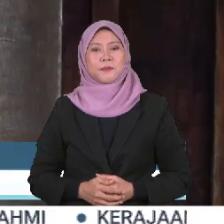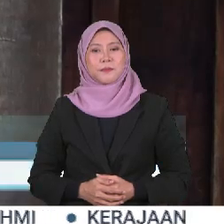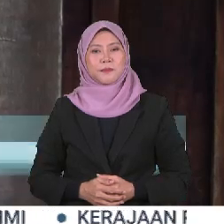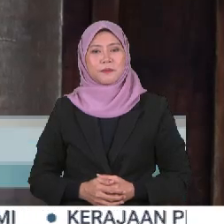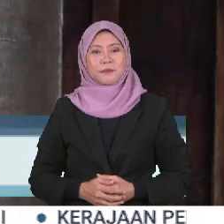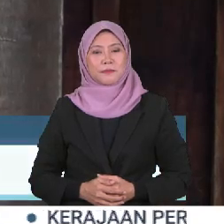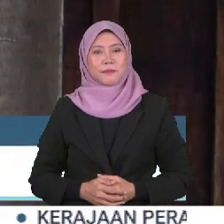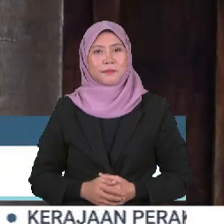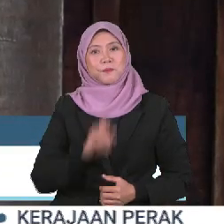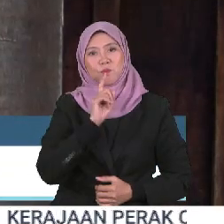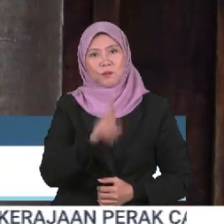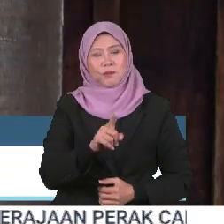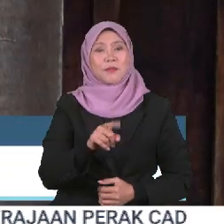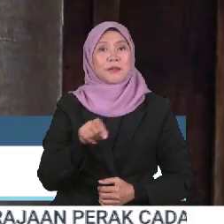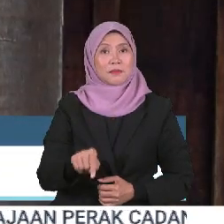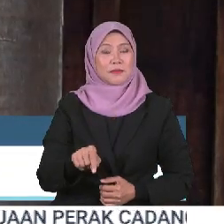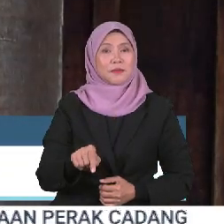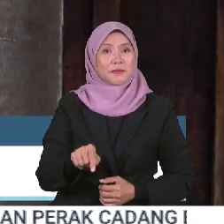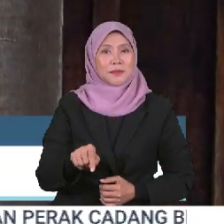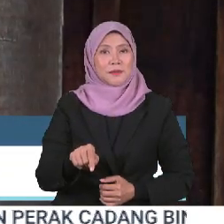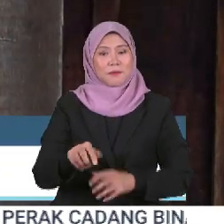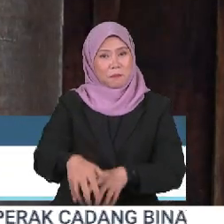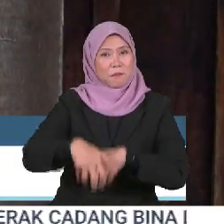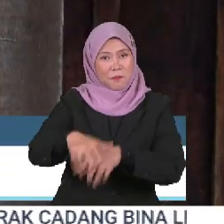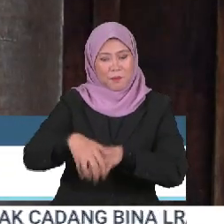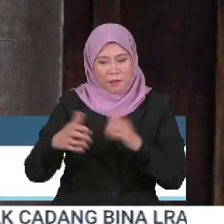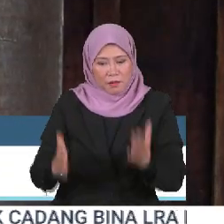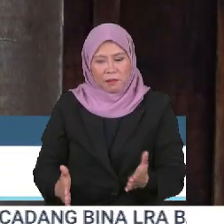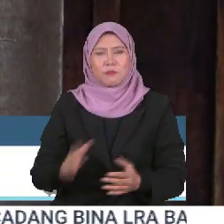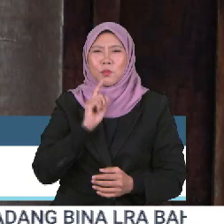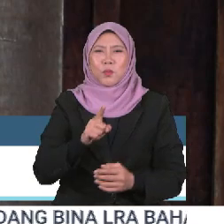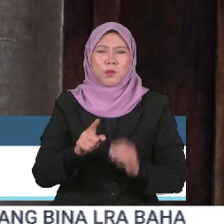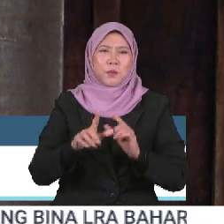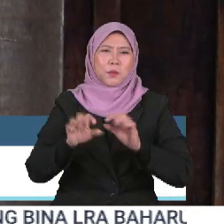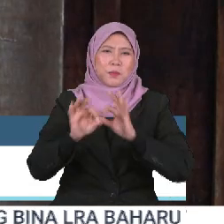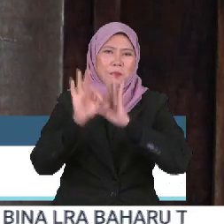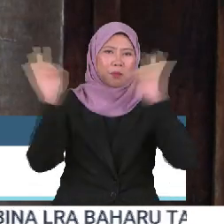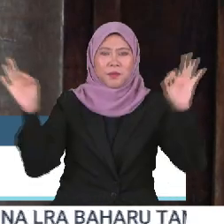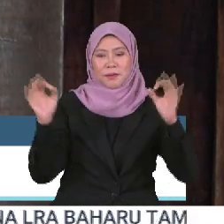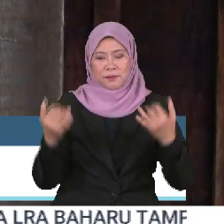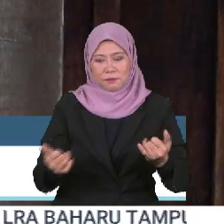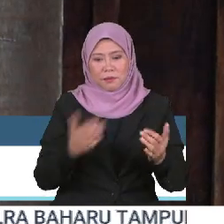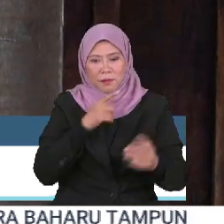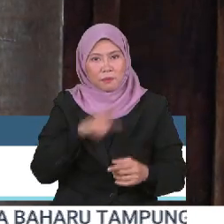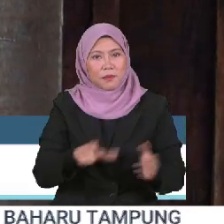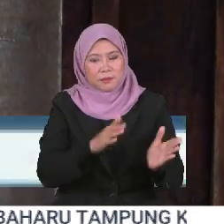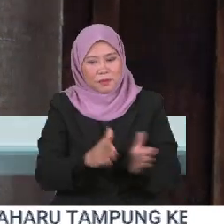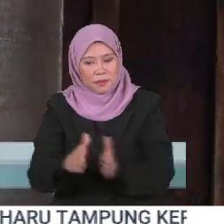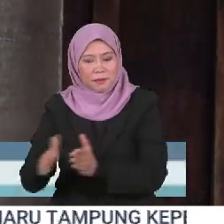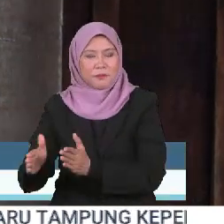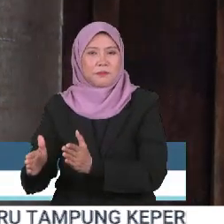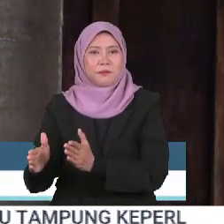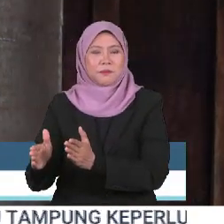Perkara ini memang sangat dinanti-nantikan oleh penerga kerana sekian lama dah kita merancang untuk